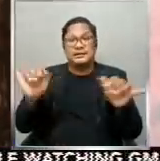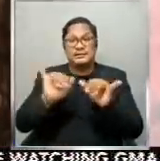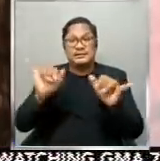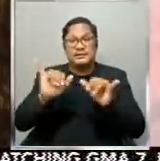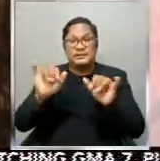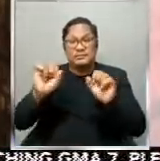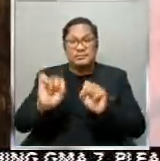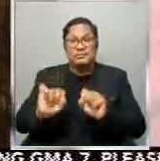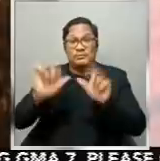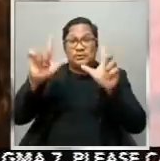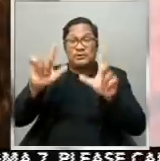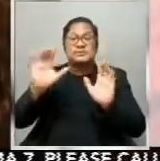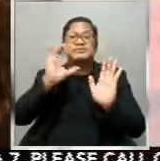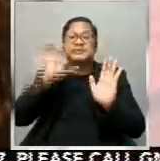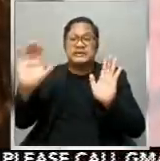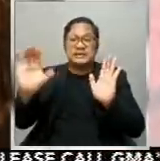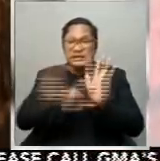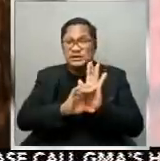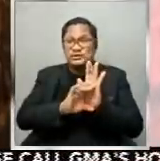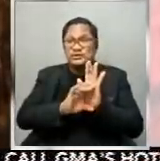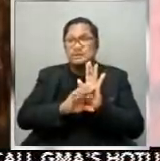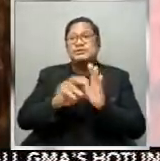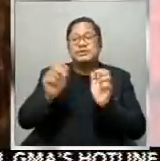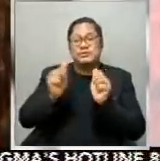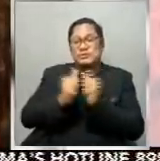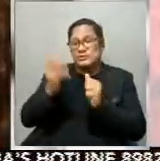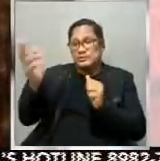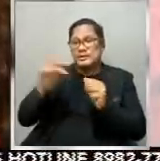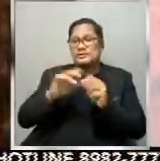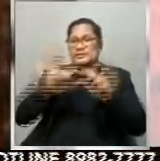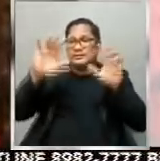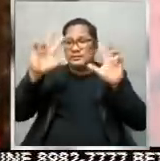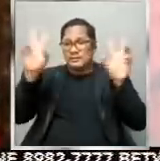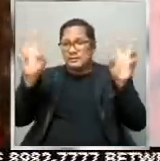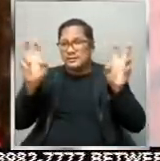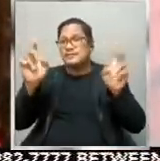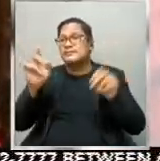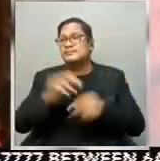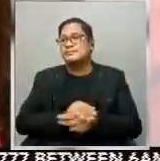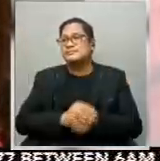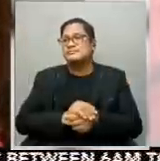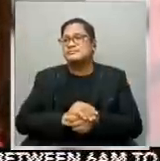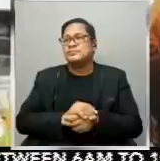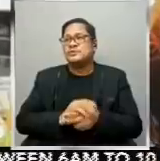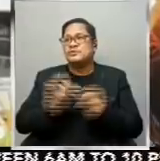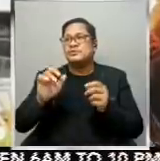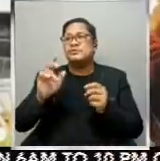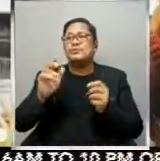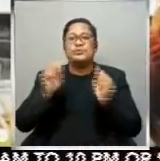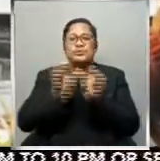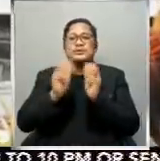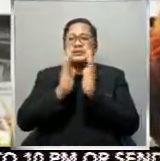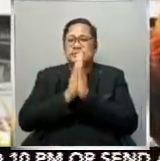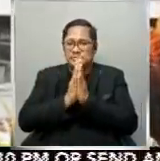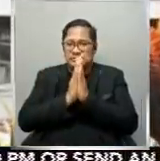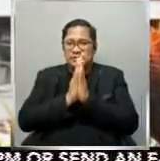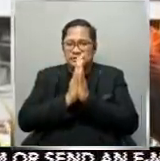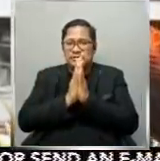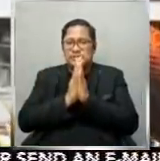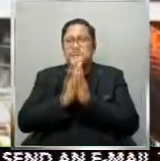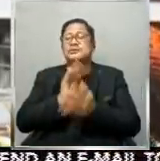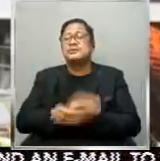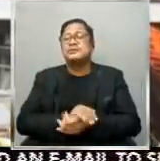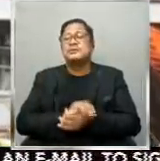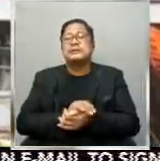ng kanyang mag-aama na may caption na this, na may kasamang prayer emoji. Sinusubukan pa naming